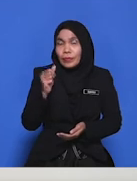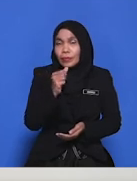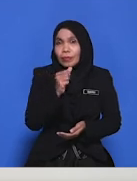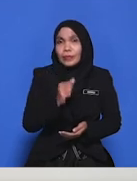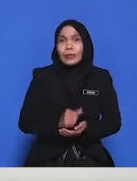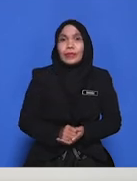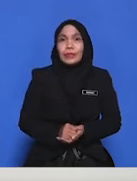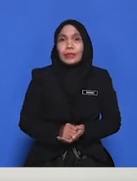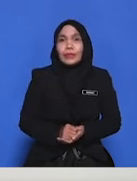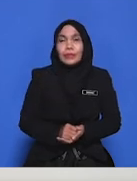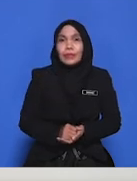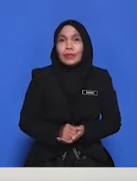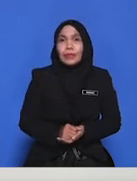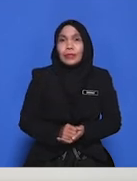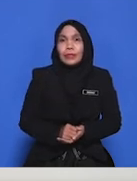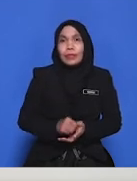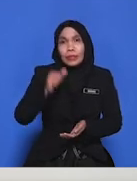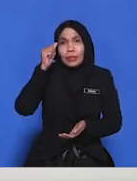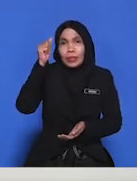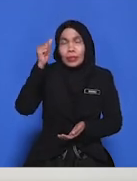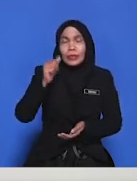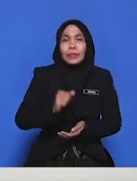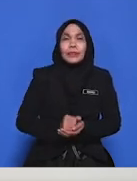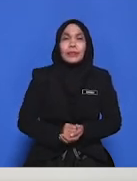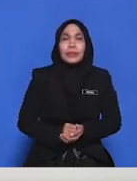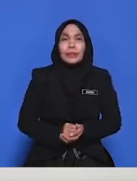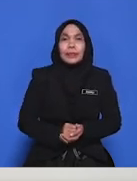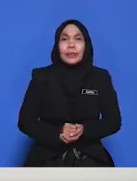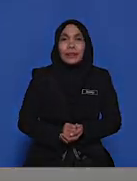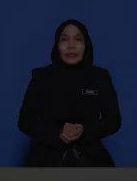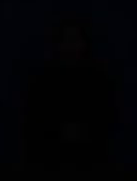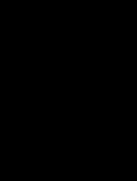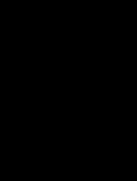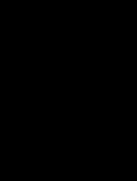billahi taufiq wal hidayah. Wassalamualaikum warahmatullahi wabarakatuh.